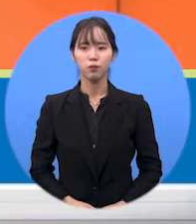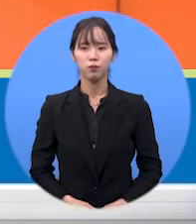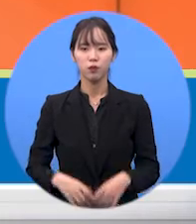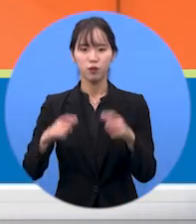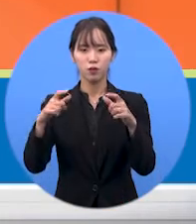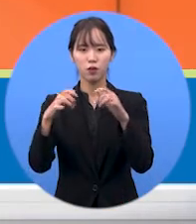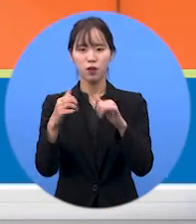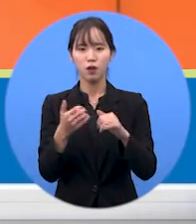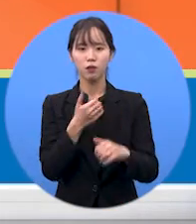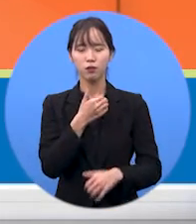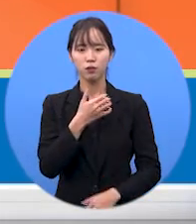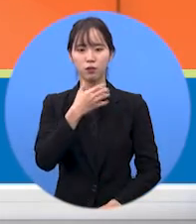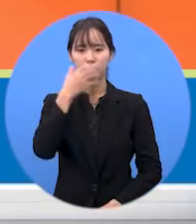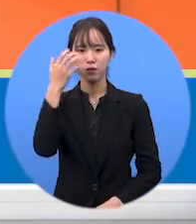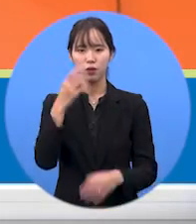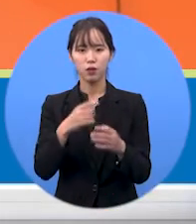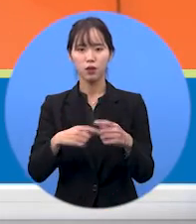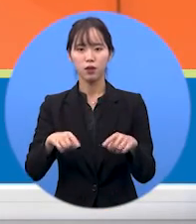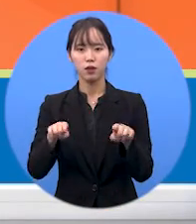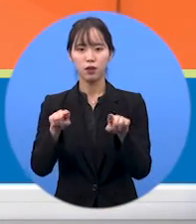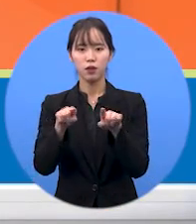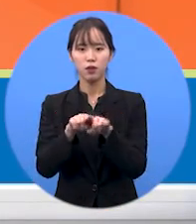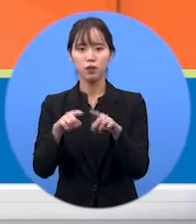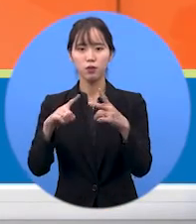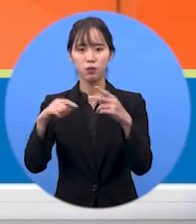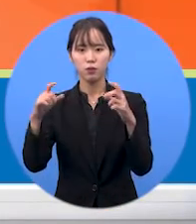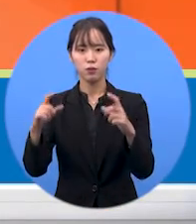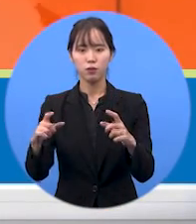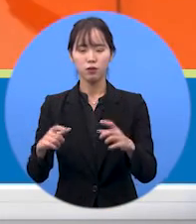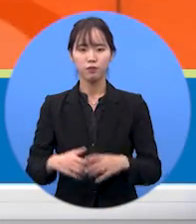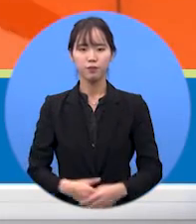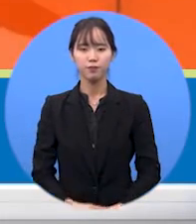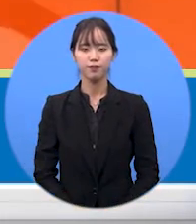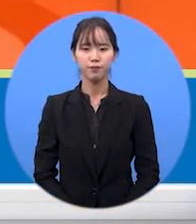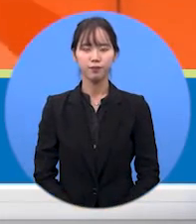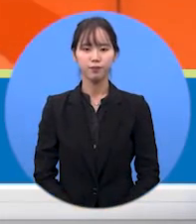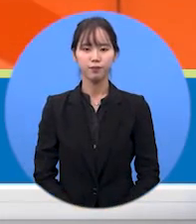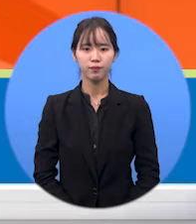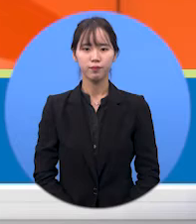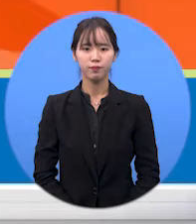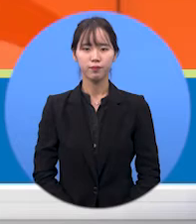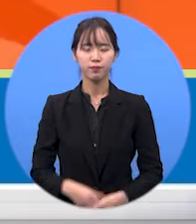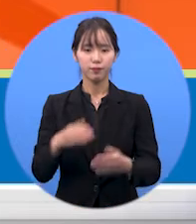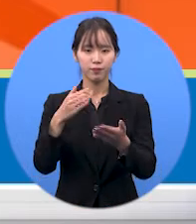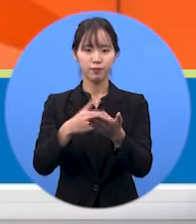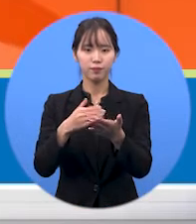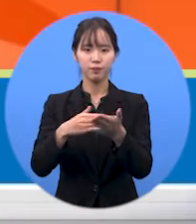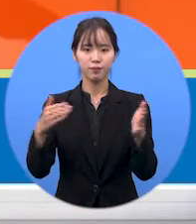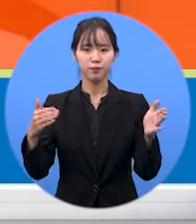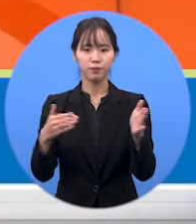동대문구, 구민과 함께 꿈꾸는 동대문구가 여러분의 2019년을 응원합니다.